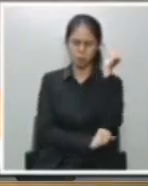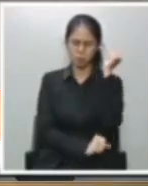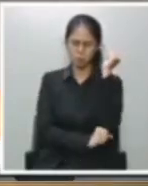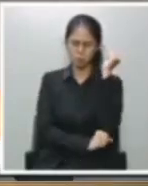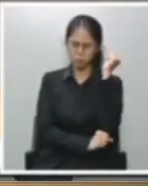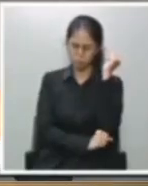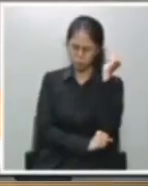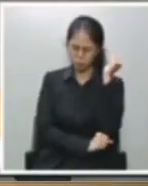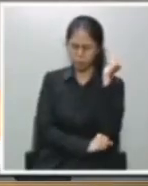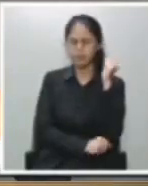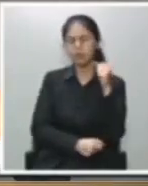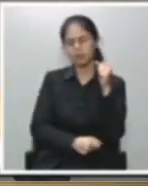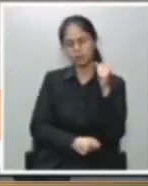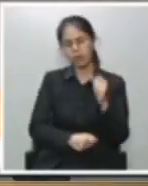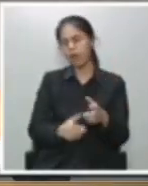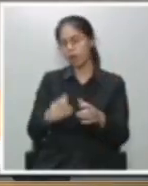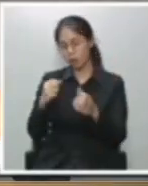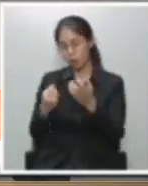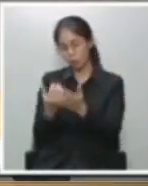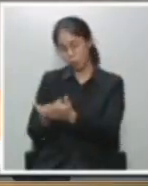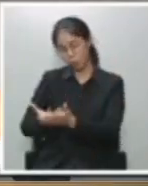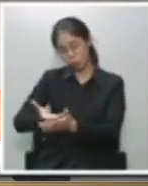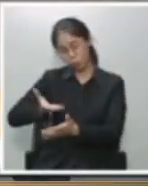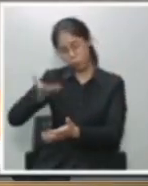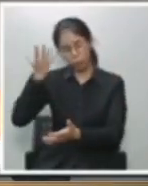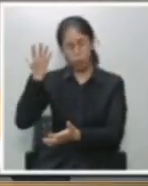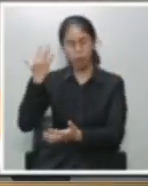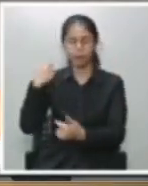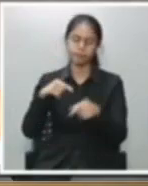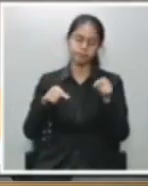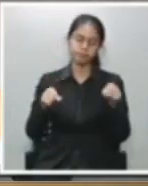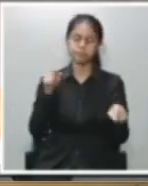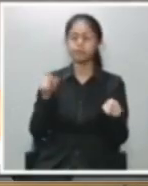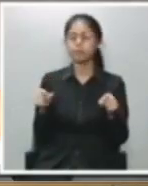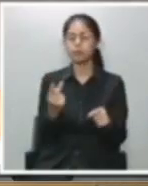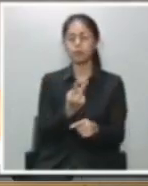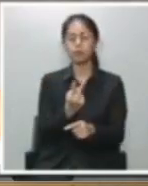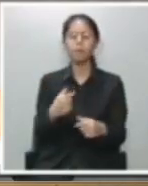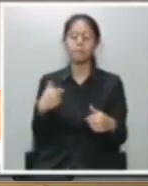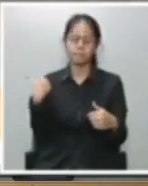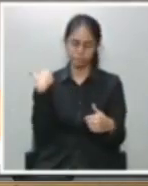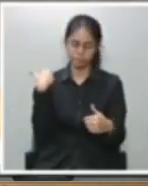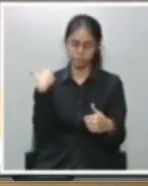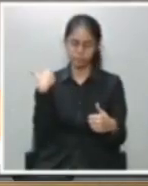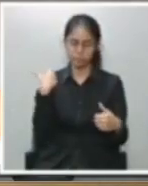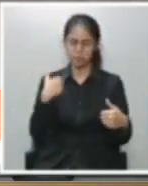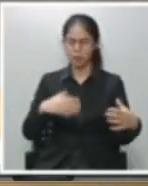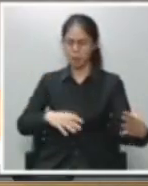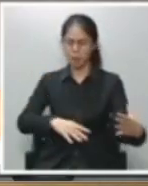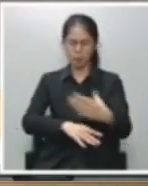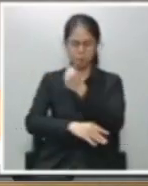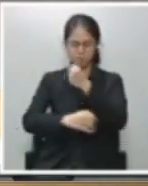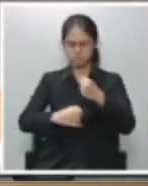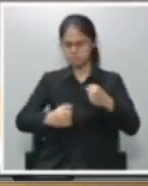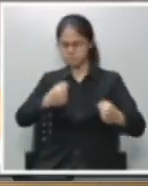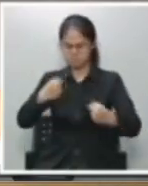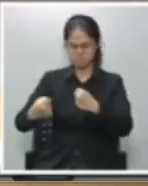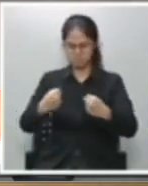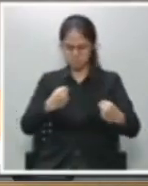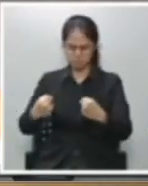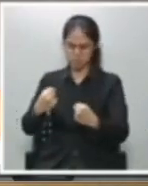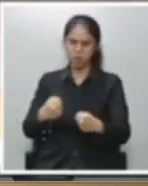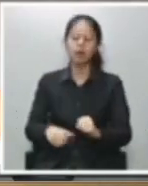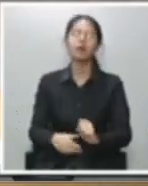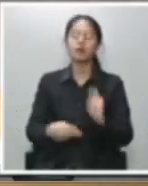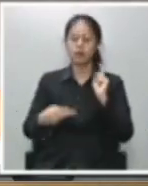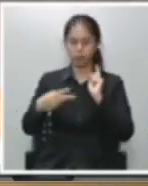ยสุดเหมือนกันฮะทั้งสองฝ่ายเกิดแย่งชิงอำนาจกันความขัดแย้งที่ส